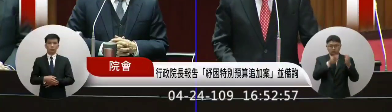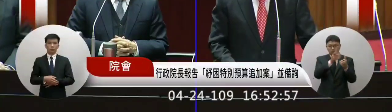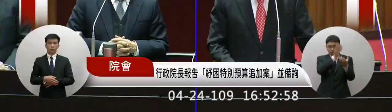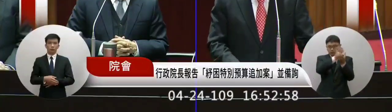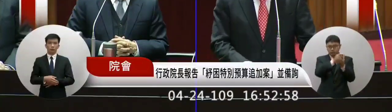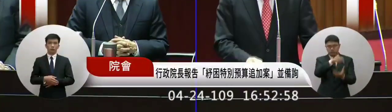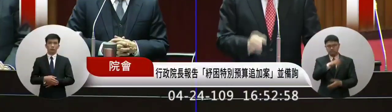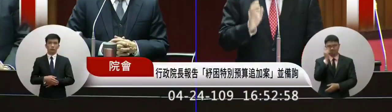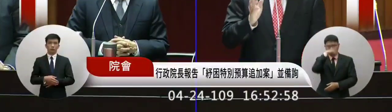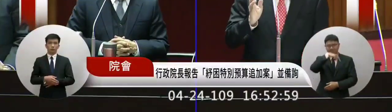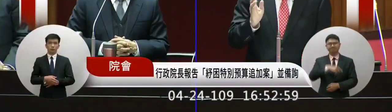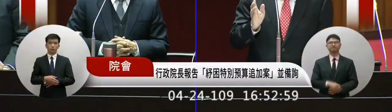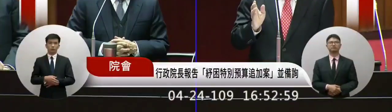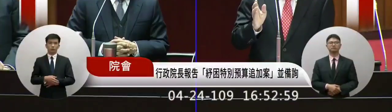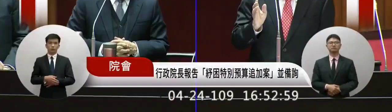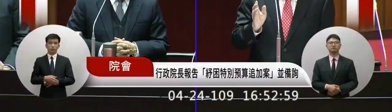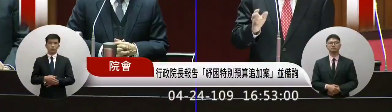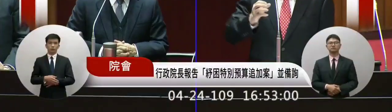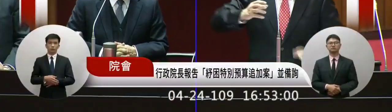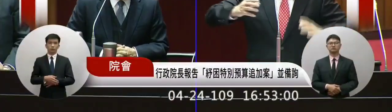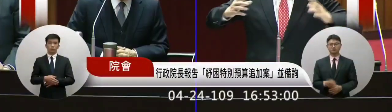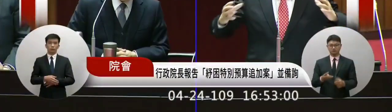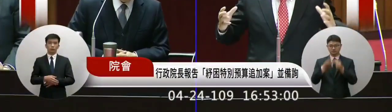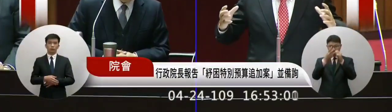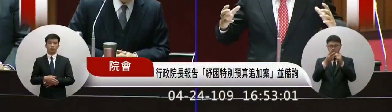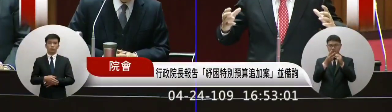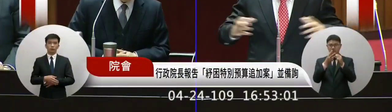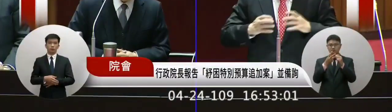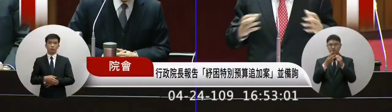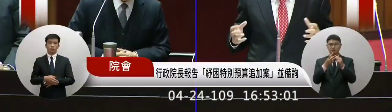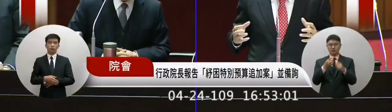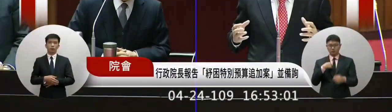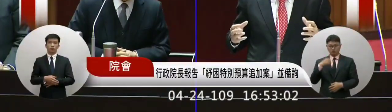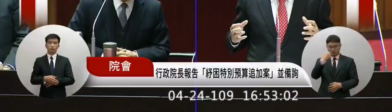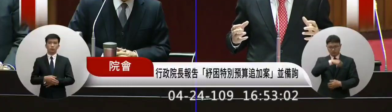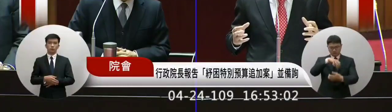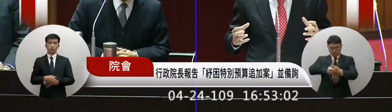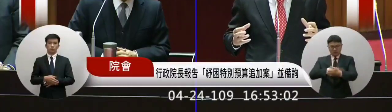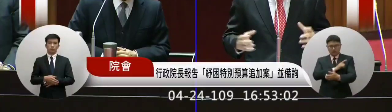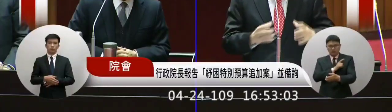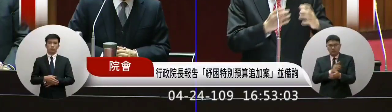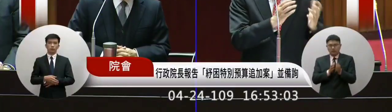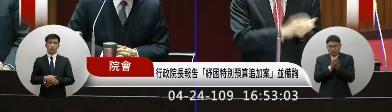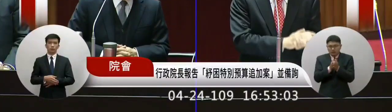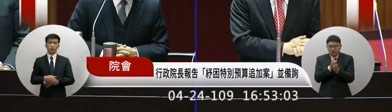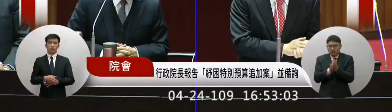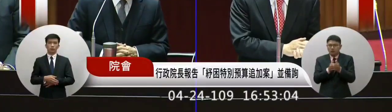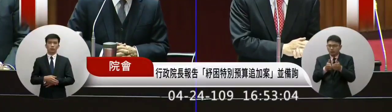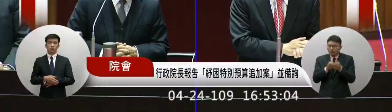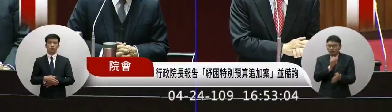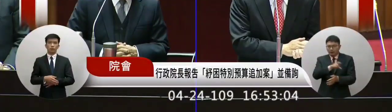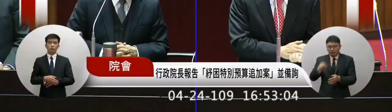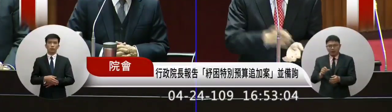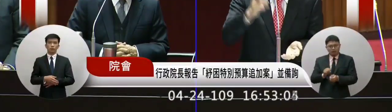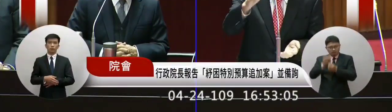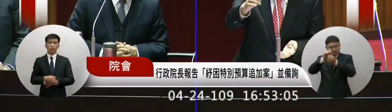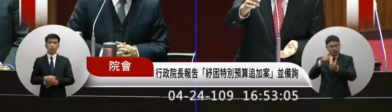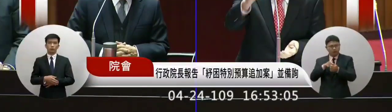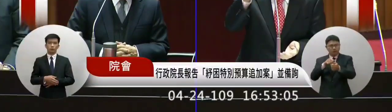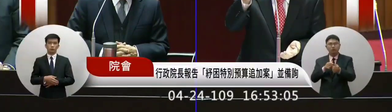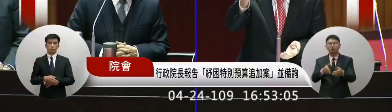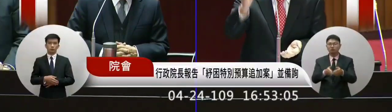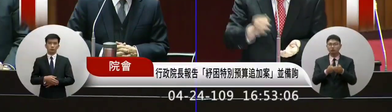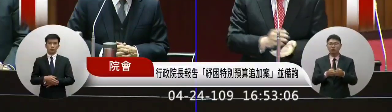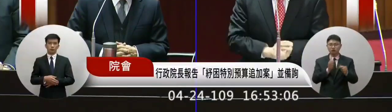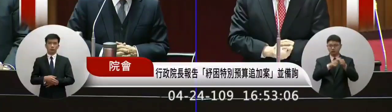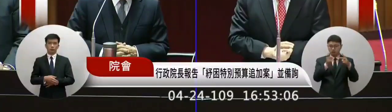三，要拜托院长，我们一定要扩大内需，要挽救这些中小企业。我